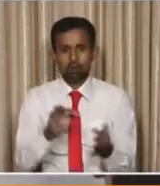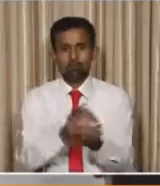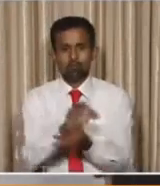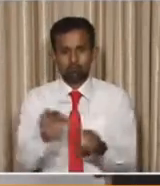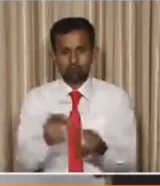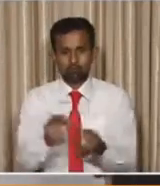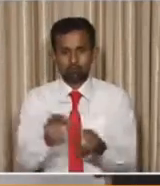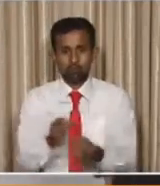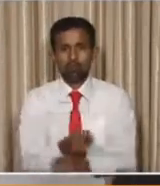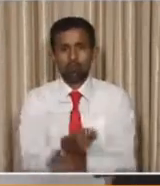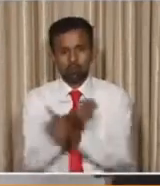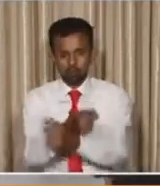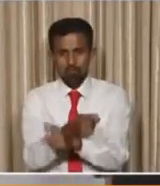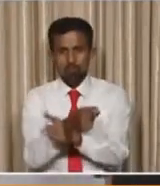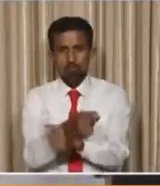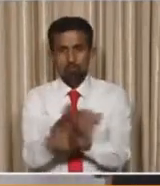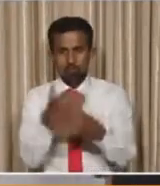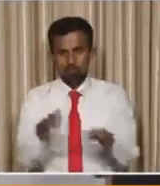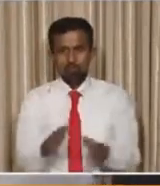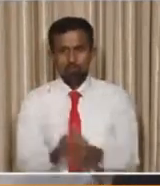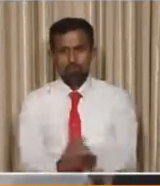ඒක මං ඉගැන්නුවා ඉතින්